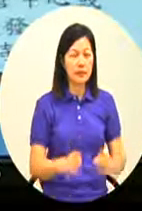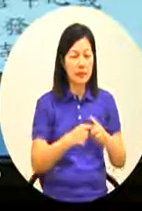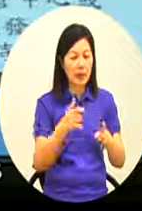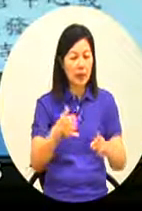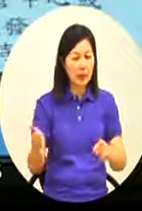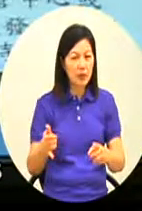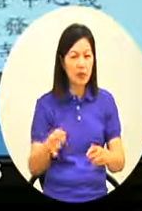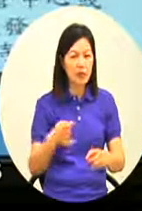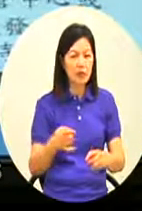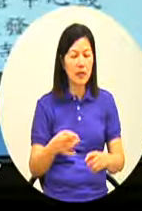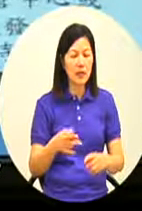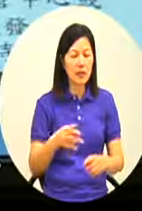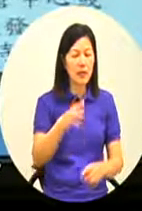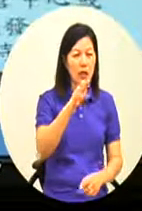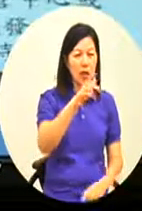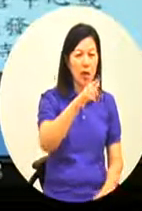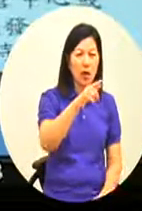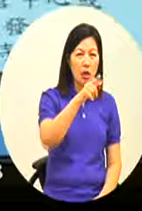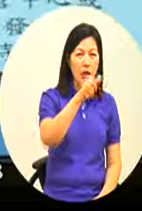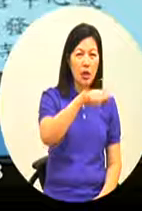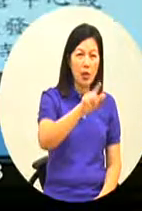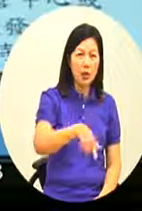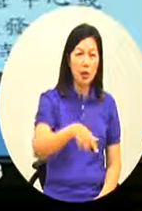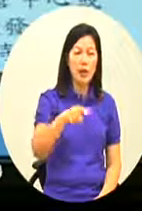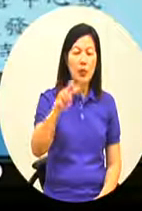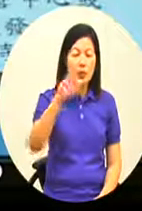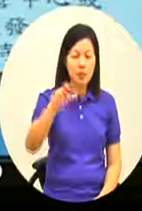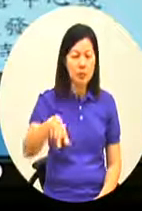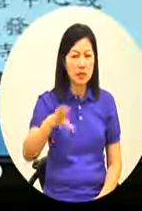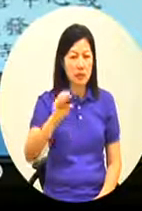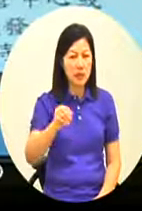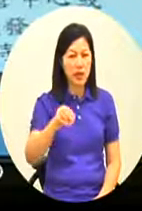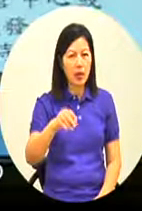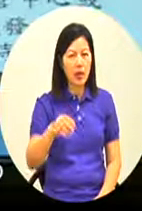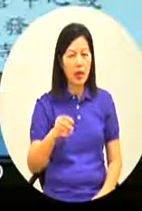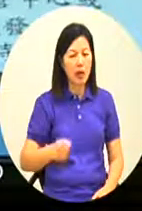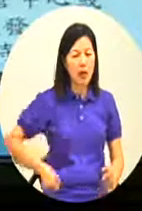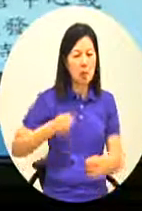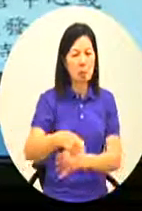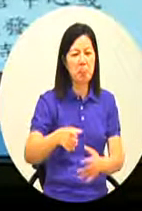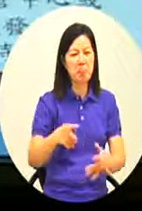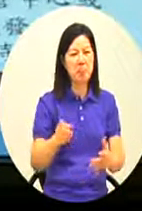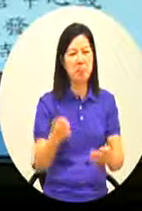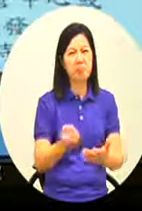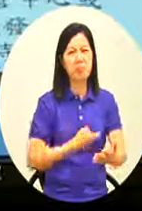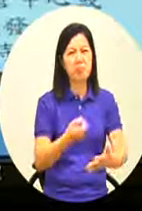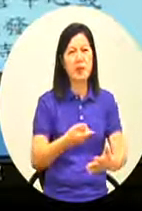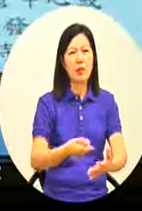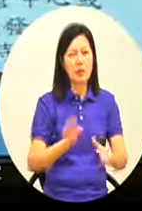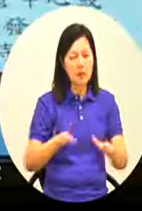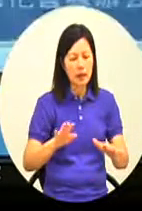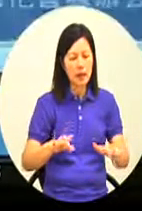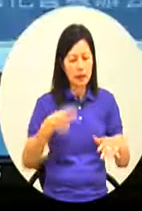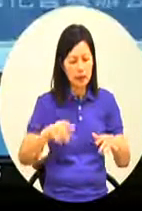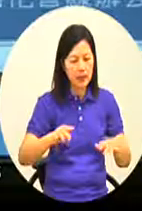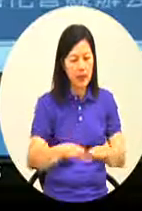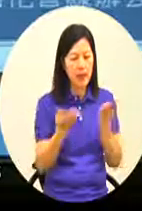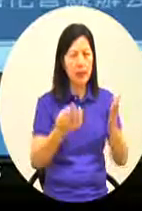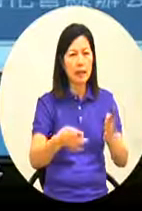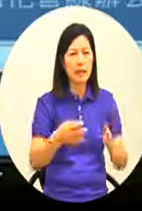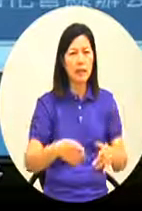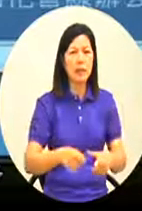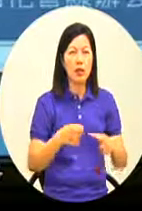的六七千万等于是砸到水里面不见了，现在重新再来完全不上轨道，那公务局又要成立这样的一个